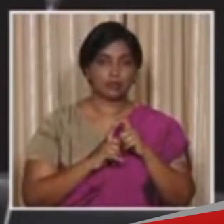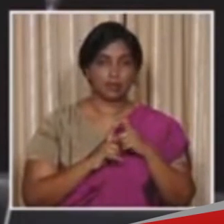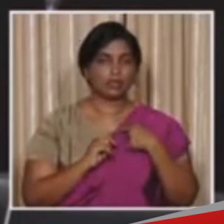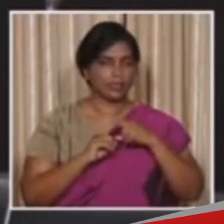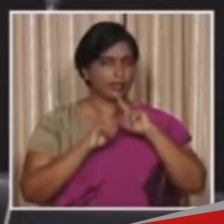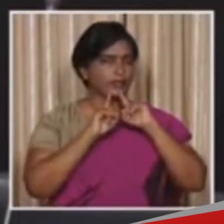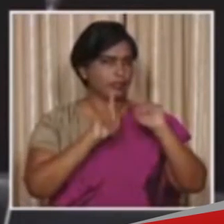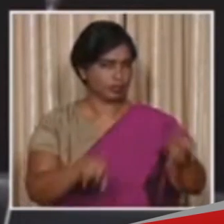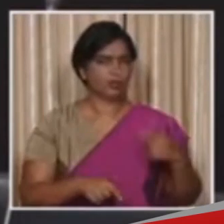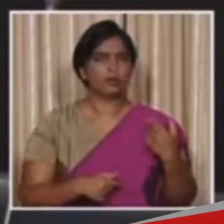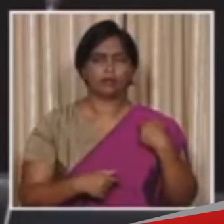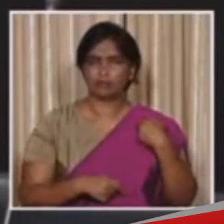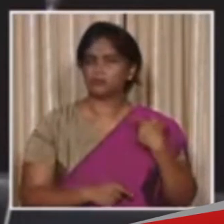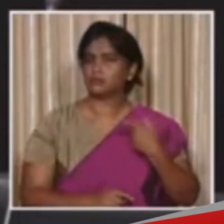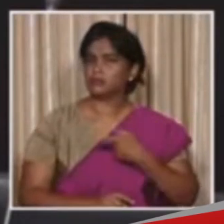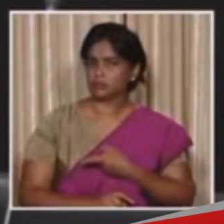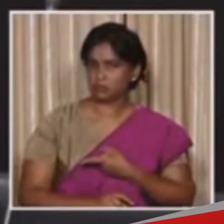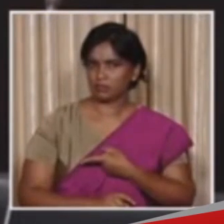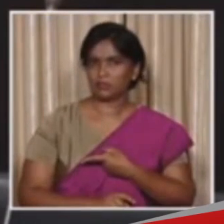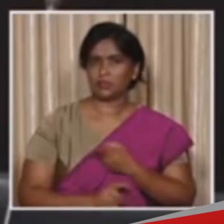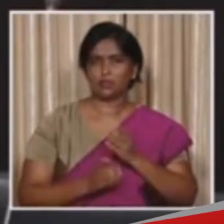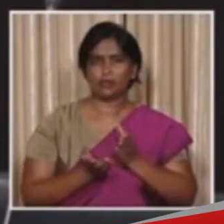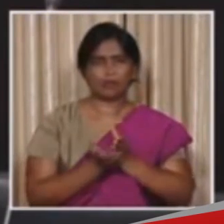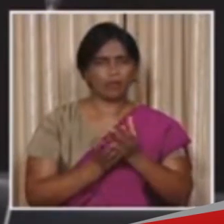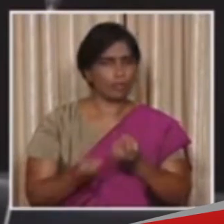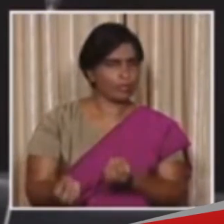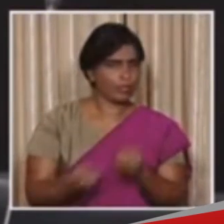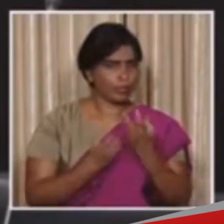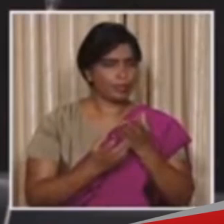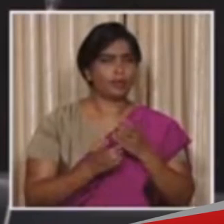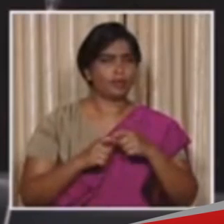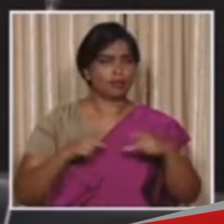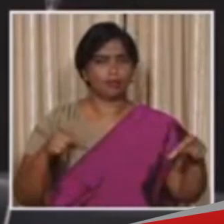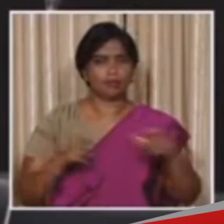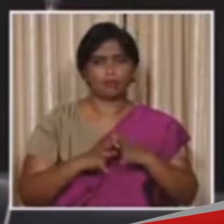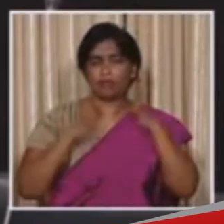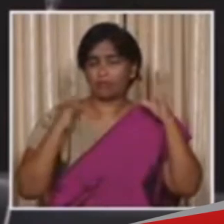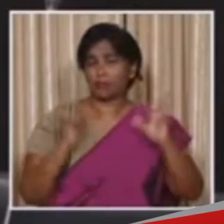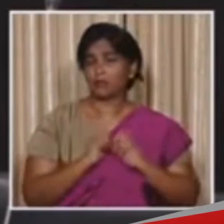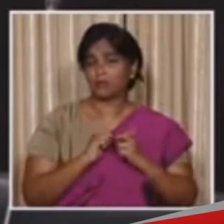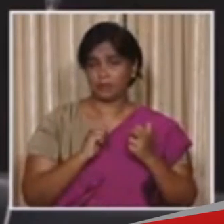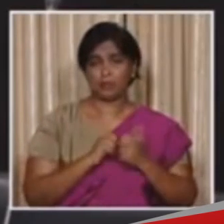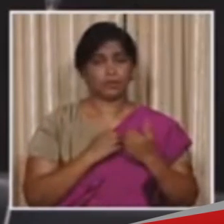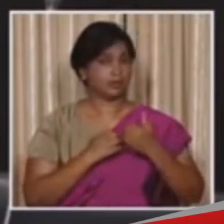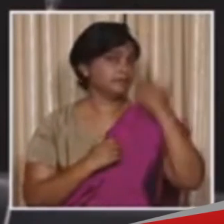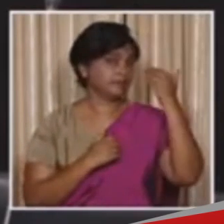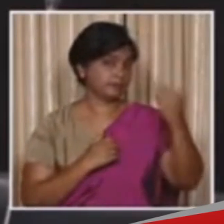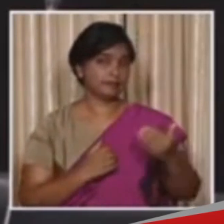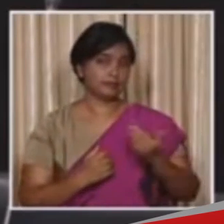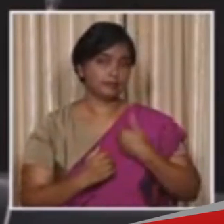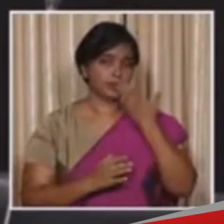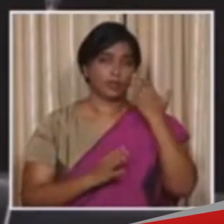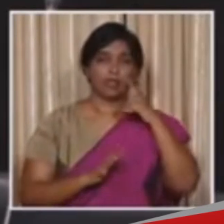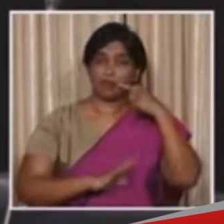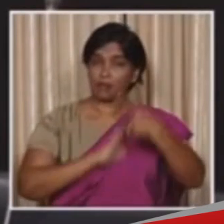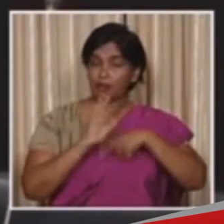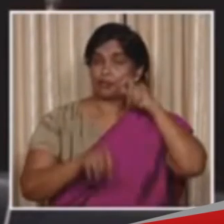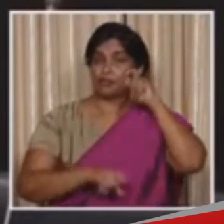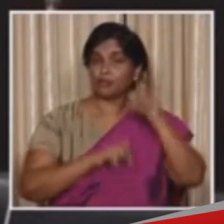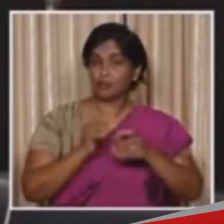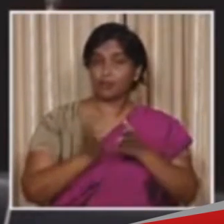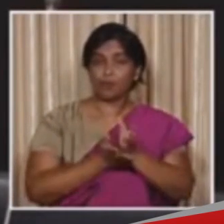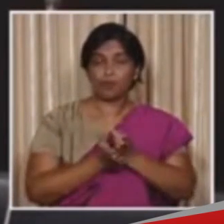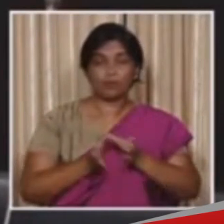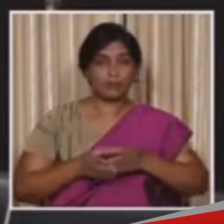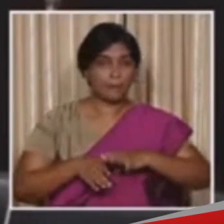කීවා මේ පිරි ගැලවීම මහා විශාල අනතුරකට ලක් වෙන්න පුළුවන් රටේ ජනතාව රේල්